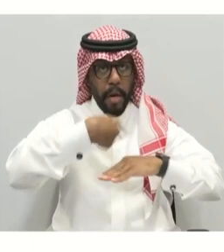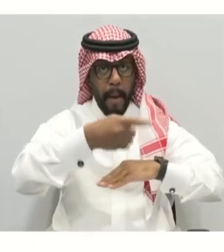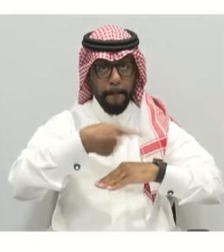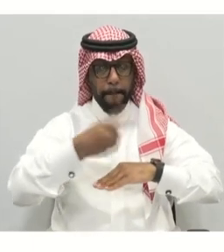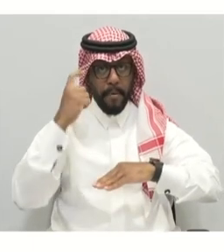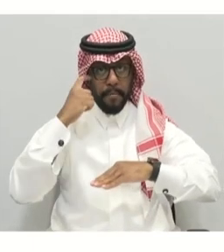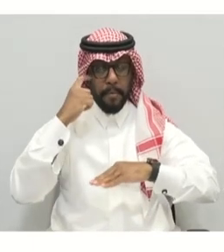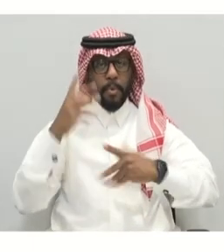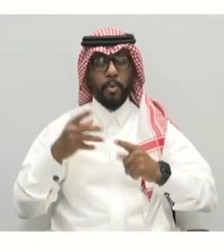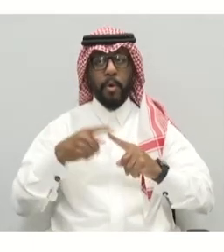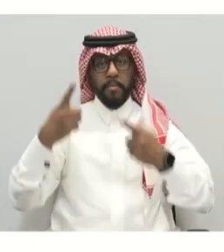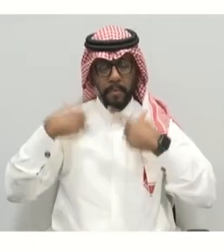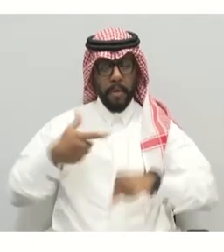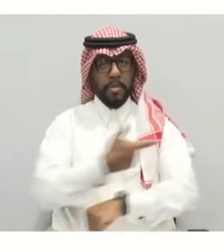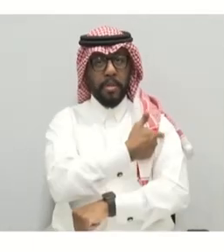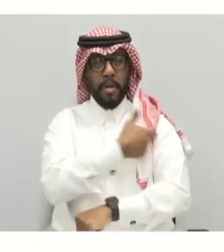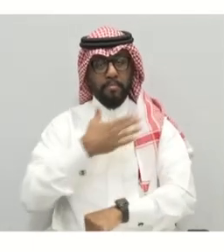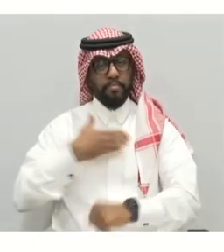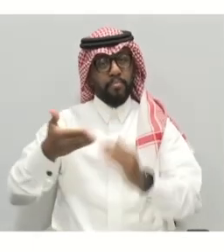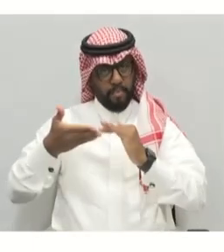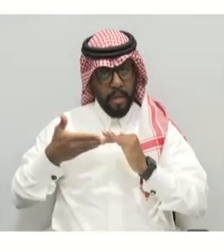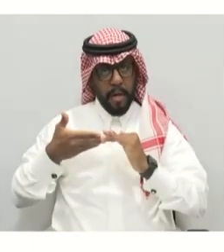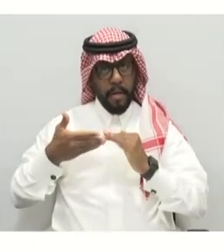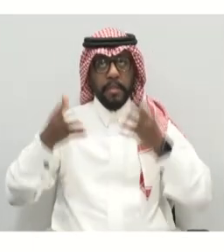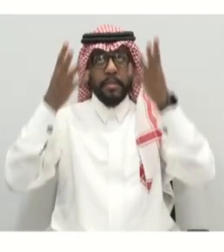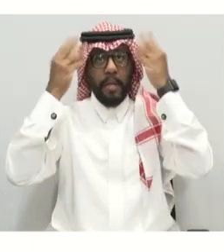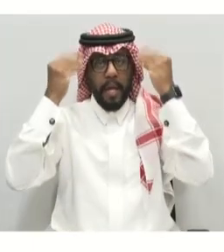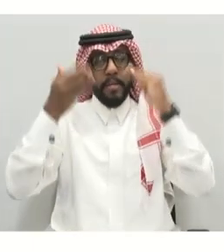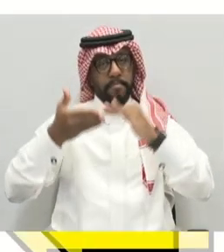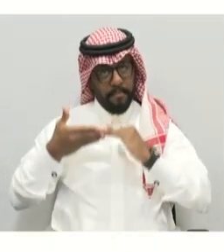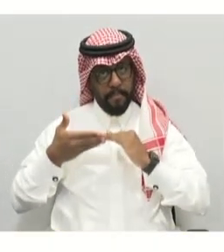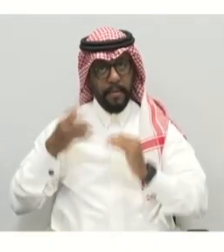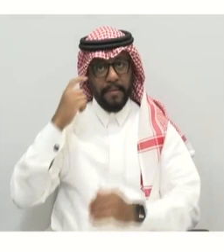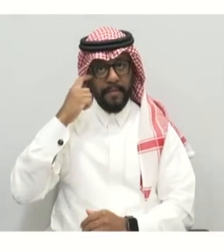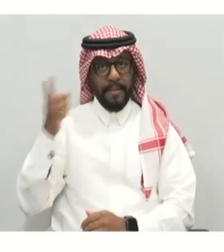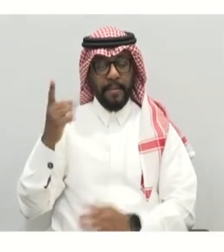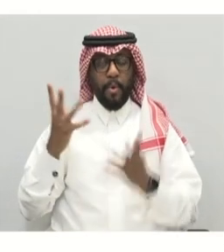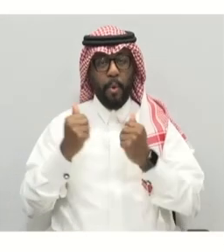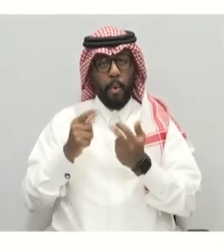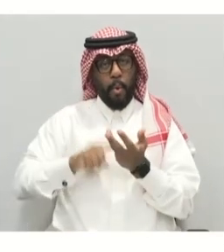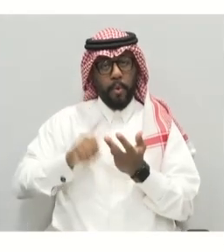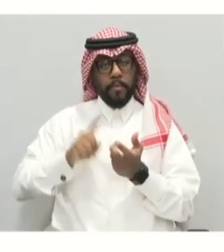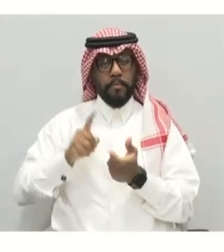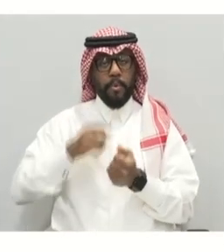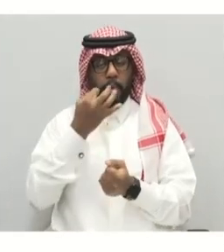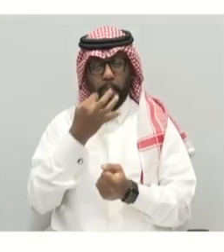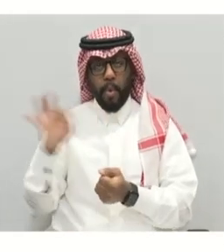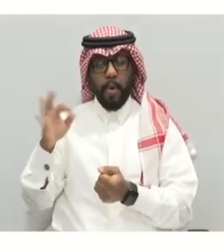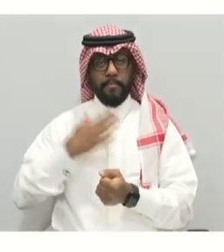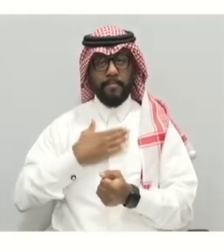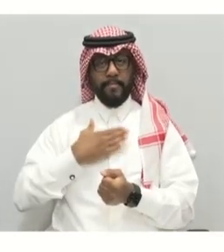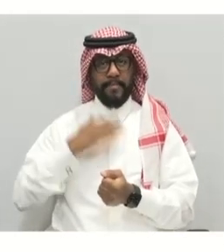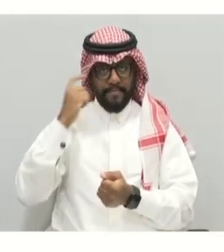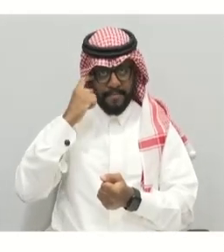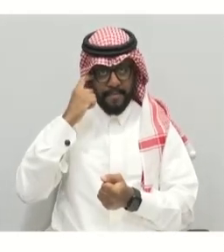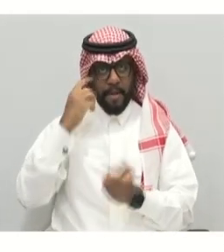عنايه صحيه الحصول على تعليم بحيث نصنف هذه العبارات الى